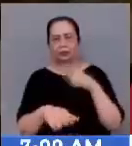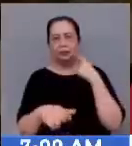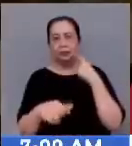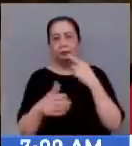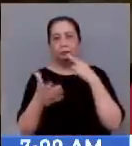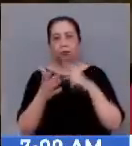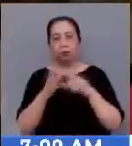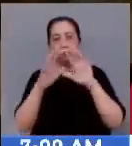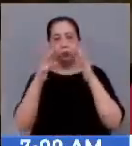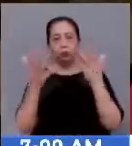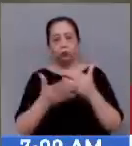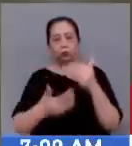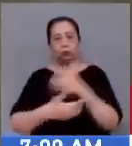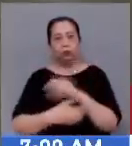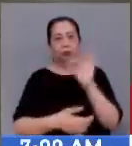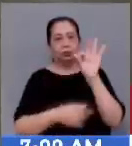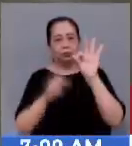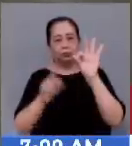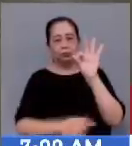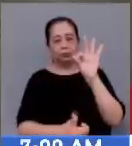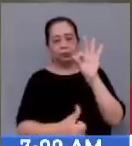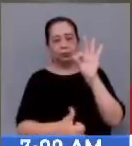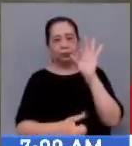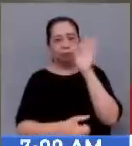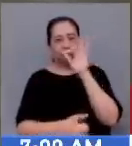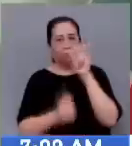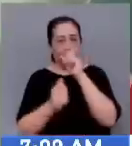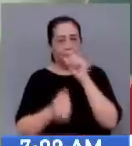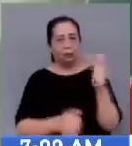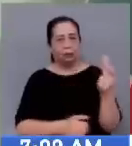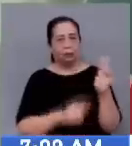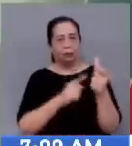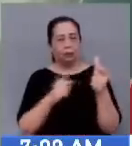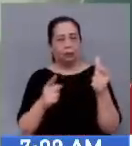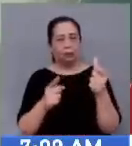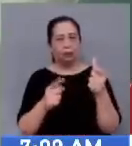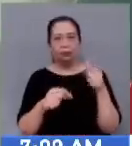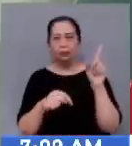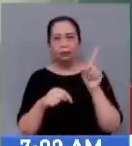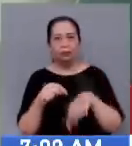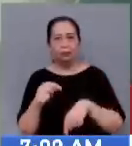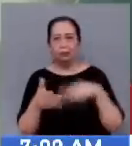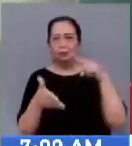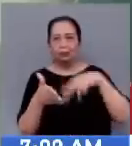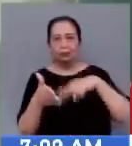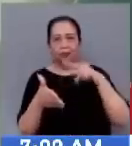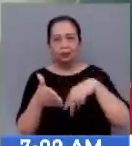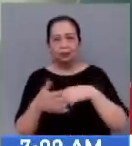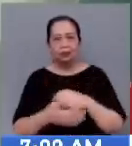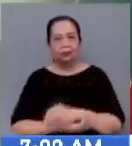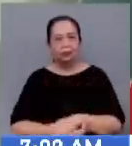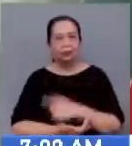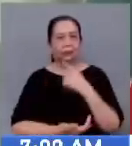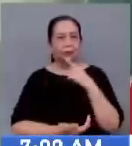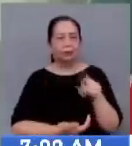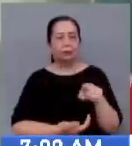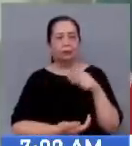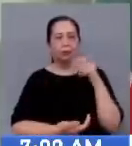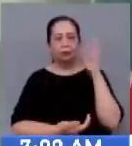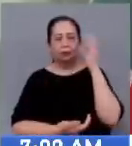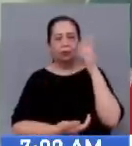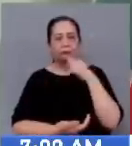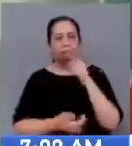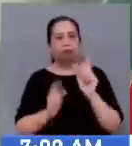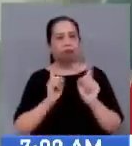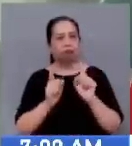na 9 sa 10 Pilipinong bata na may edad 10 ang hindi nakakabasa. Ay kay Duterte, bukas siya sa pakikipagdialogo sa